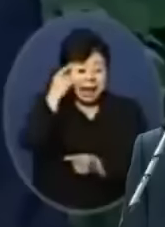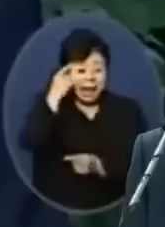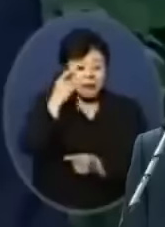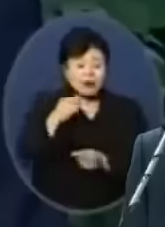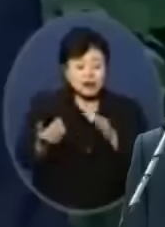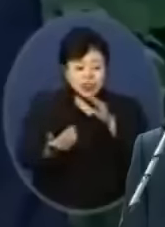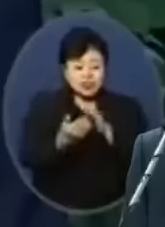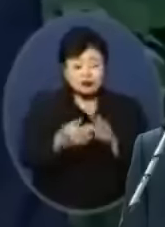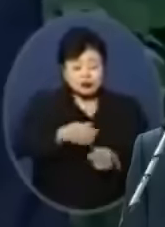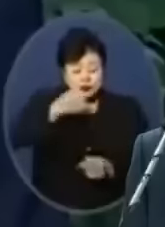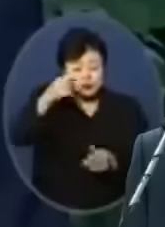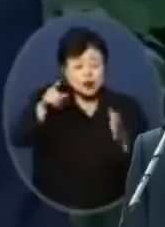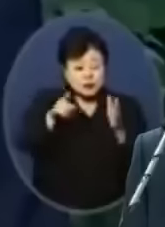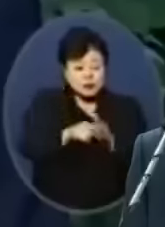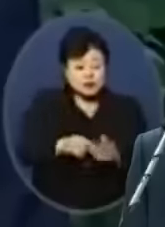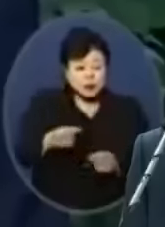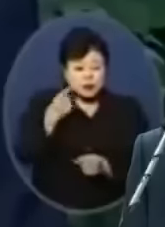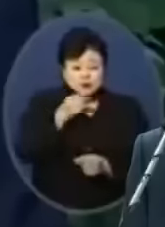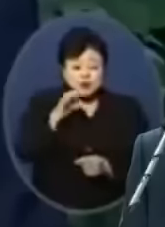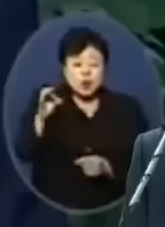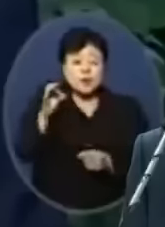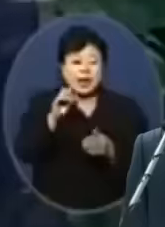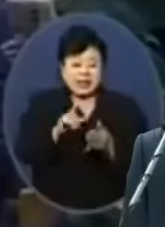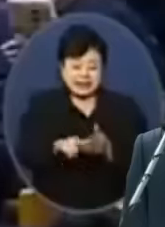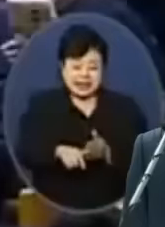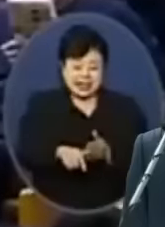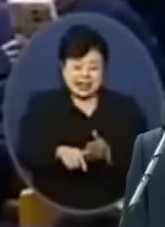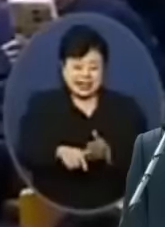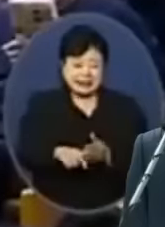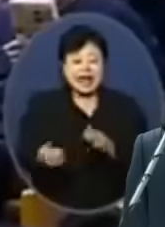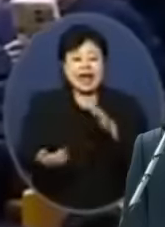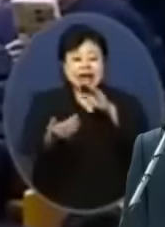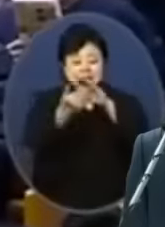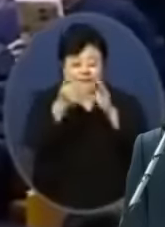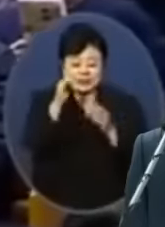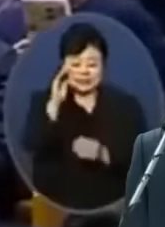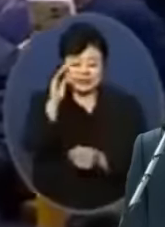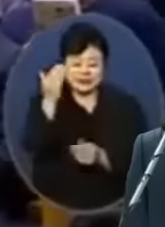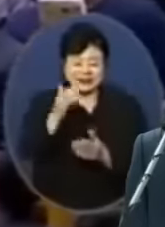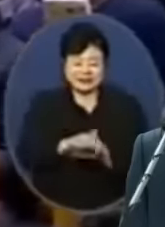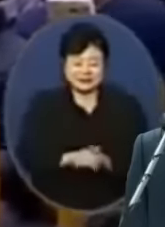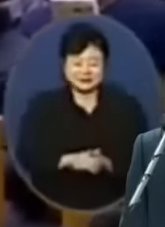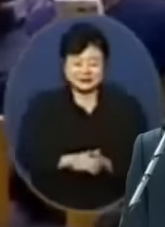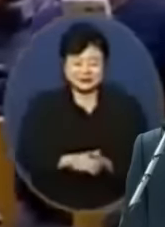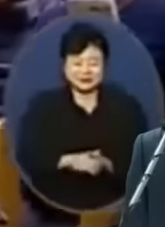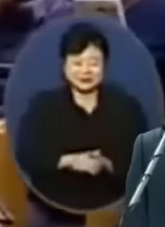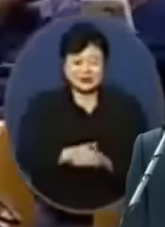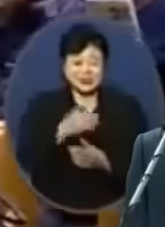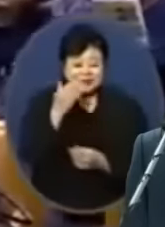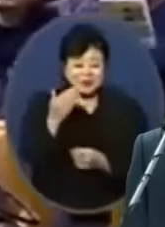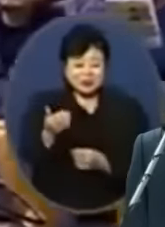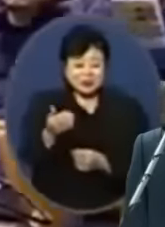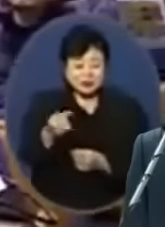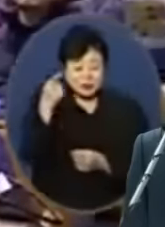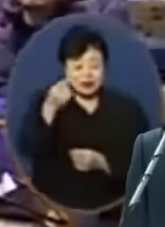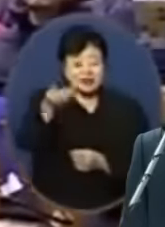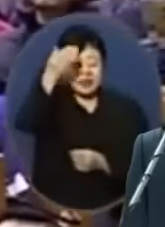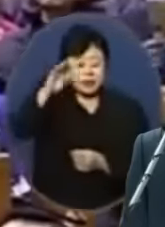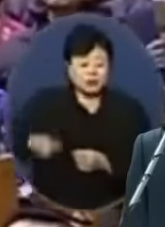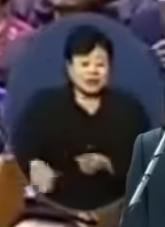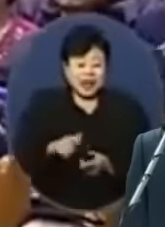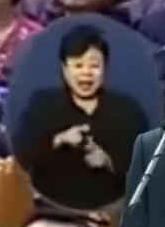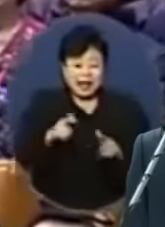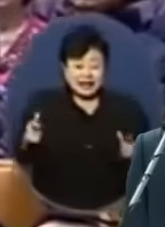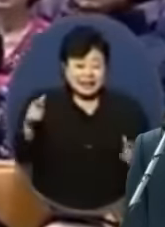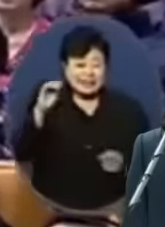그것이 이루어진 것을 꿈꾸고 믿고 입술로 고백하면 다 이루어지는 것입니다. 여러분은 머리가 되고 꼬리 되지 않고